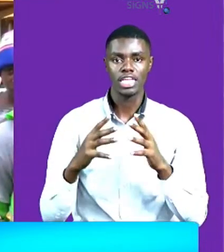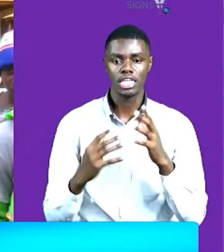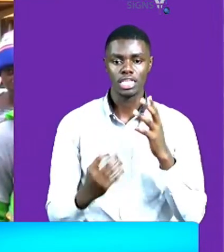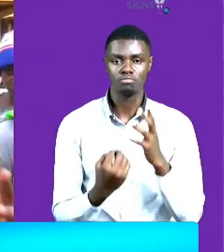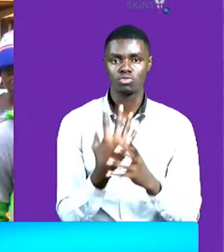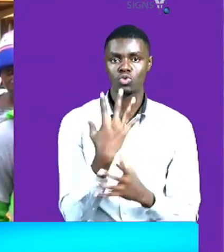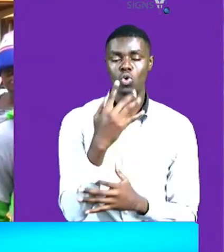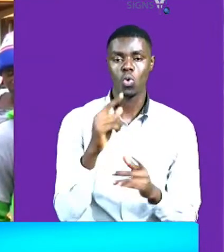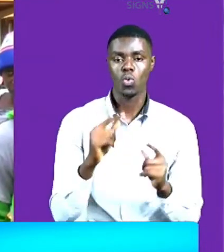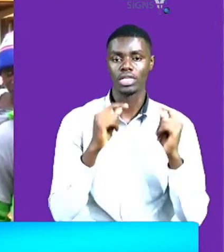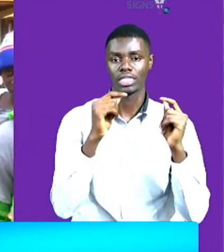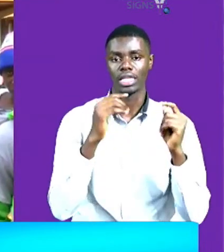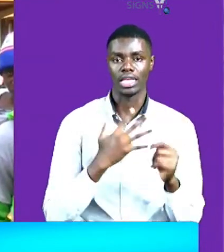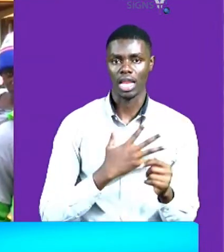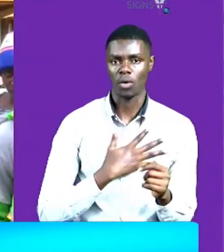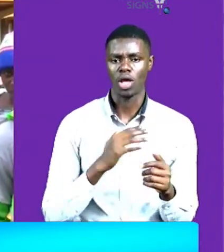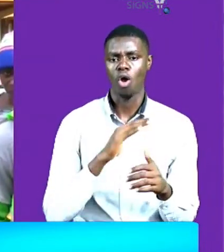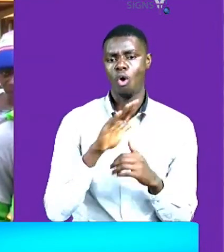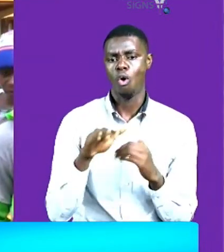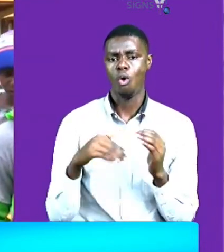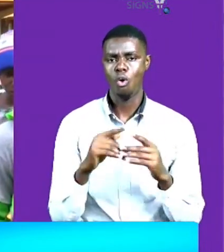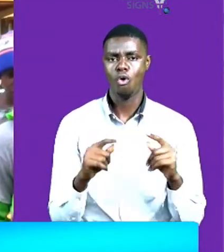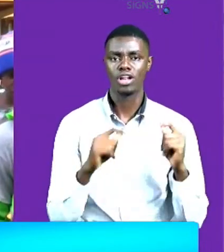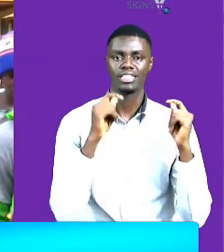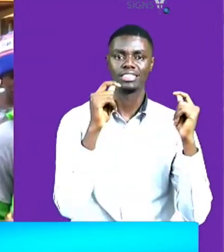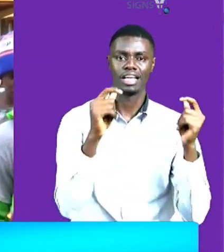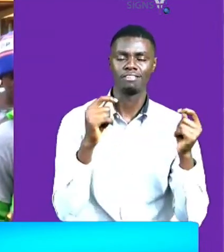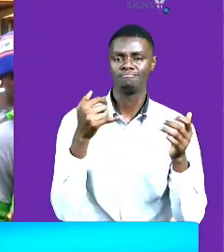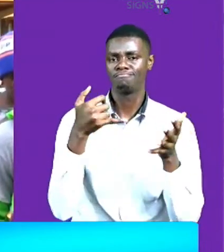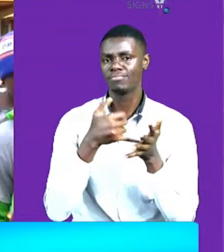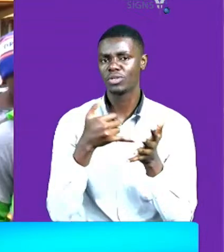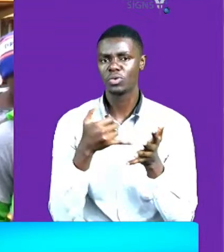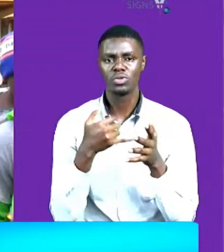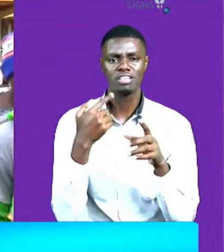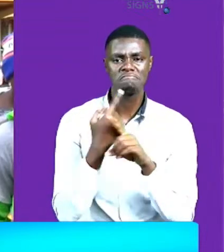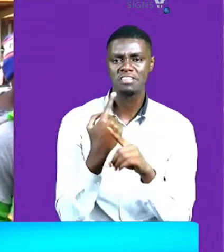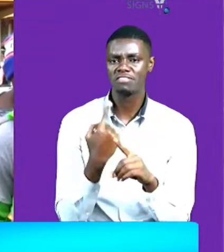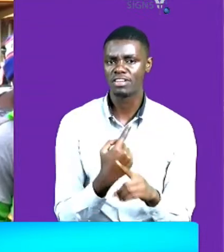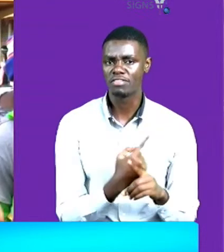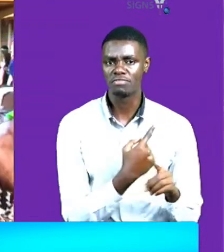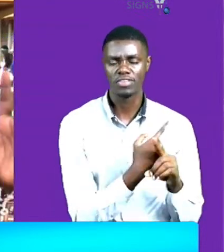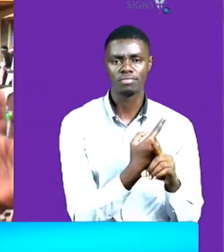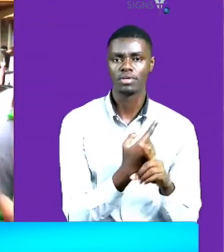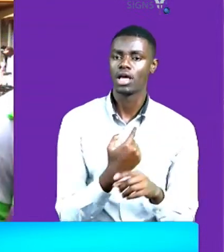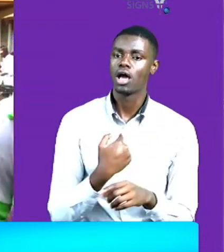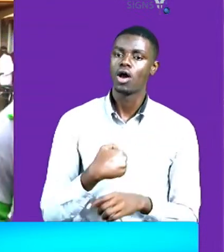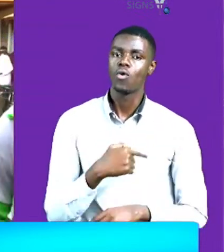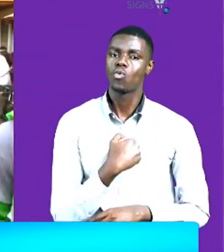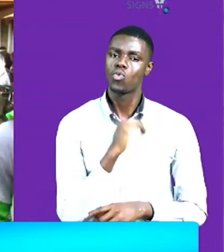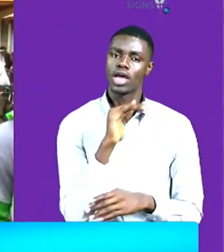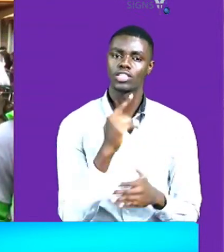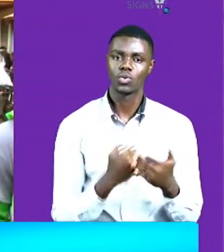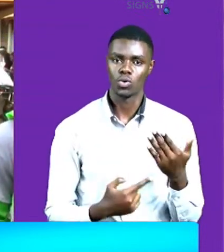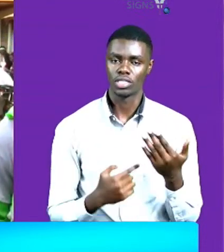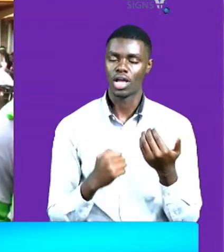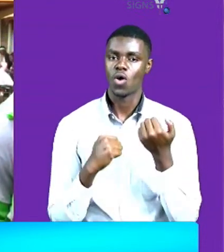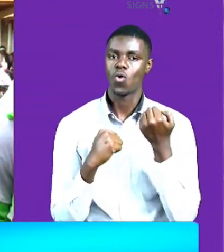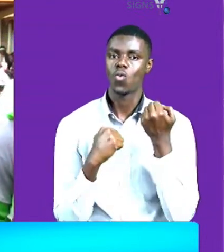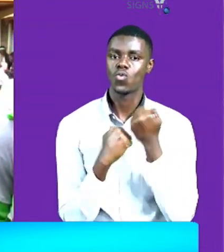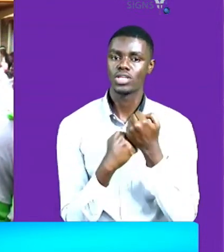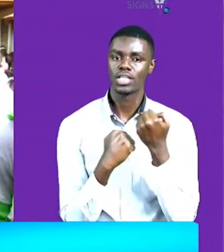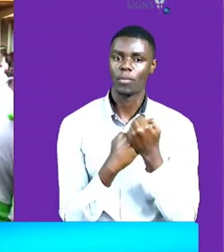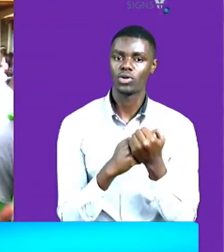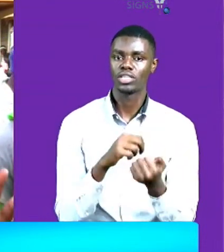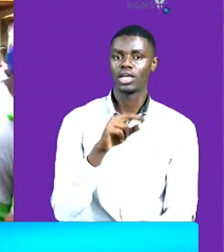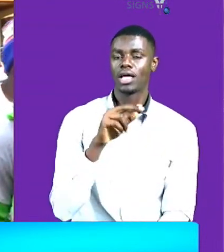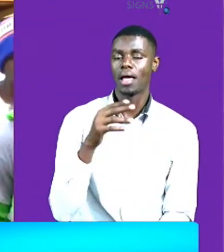Hizi vipaji zote pamoja na zinginezo hatujaweza kutanja. Ombi letu tushikamane pamoja kama